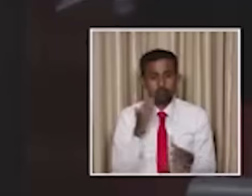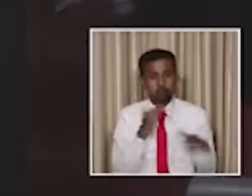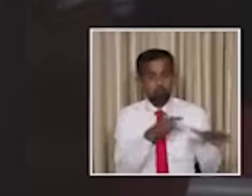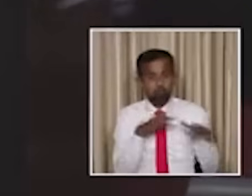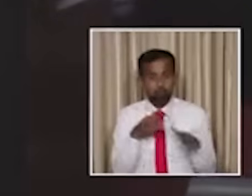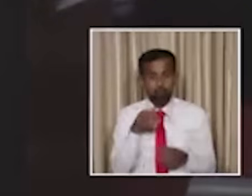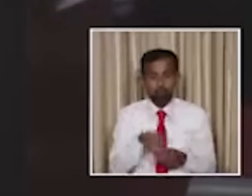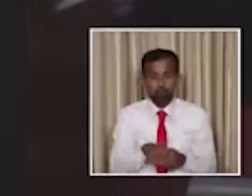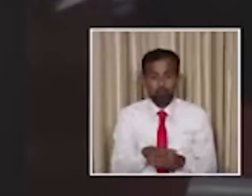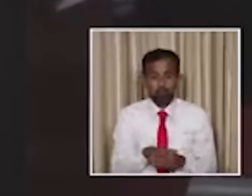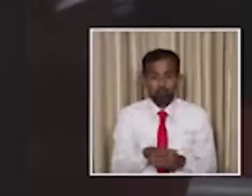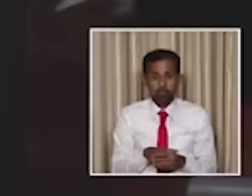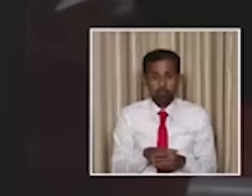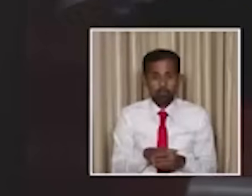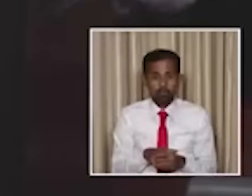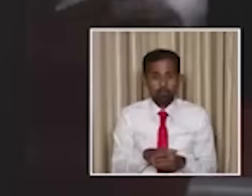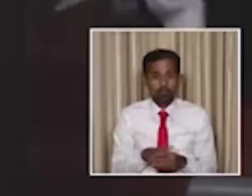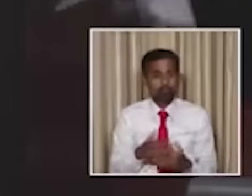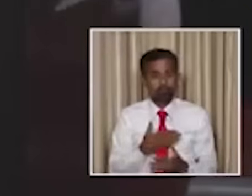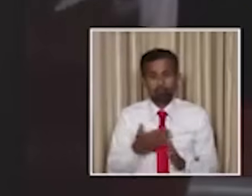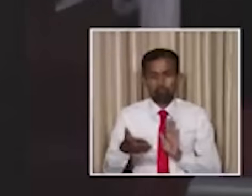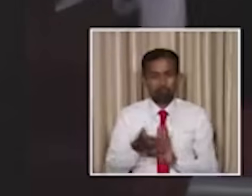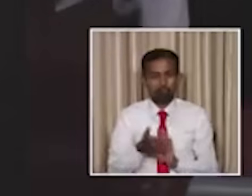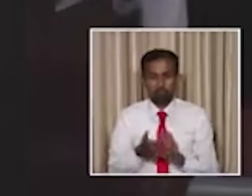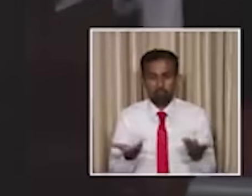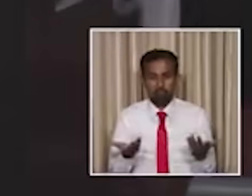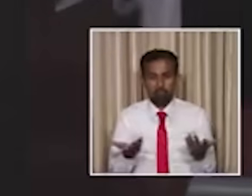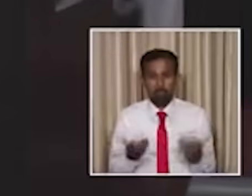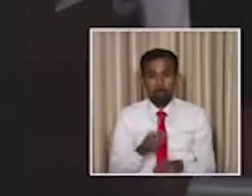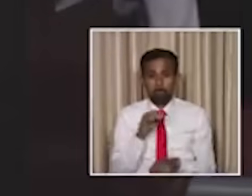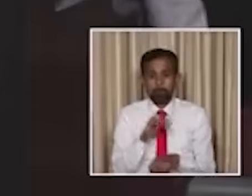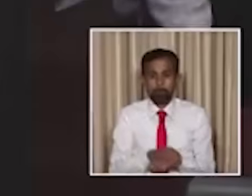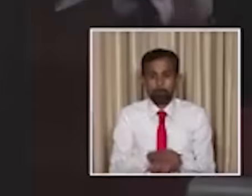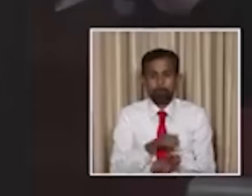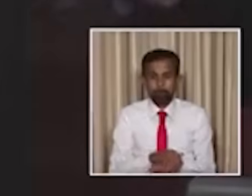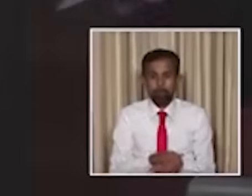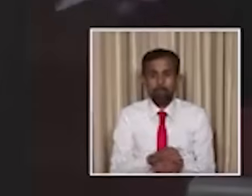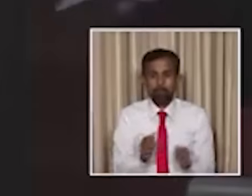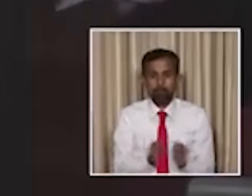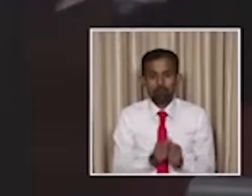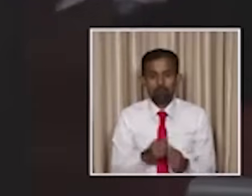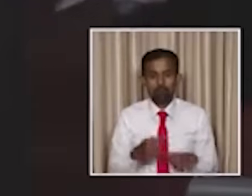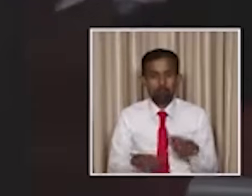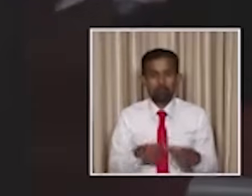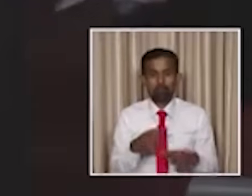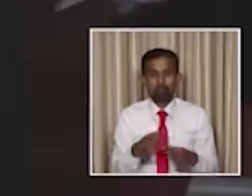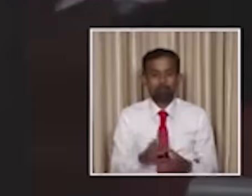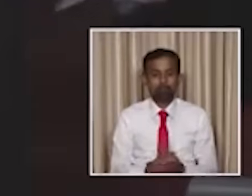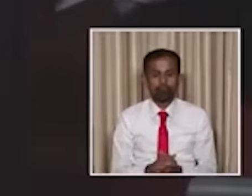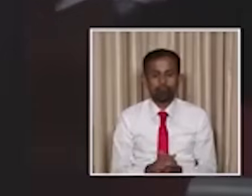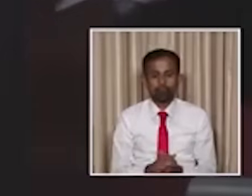இருக்கின்றனர். அதனை மேலும் உறுதிப்படுத்துகின்ற வகையிலேயே அவர்களது செயல்பாடுகளும் இருந்து வருகின்றன. பொதுவாக அரசியல்